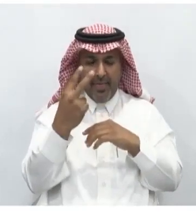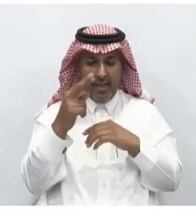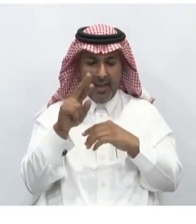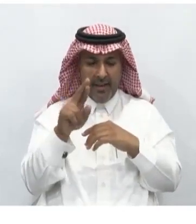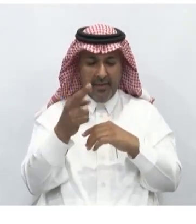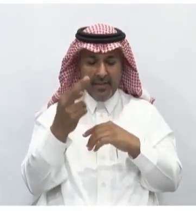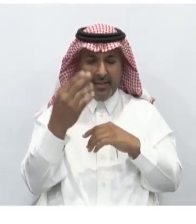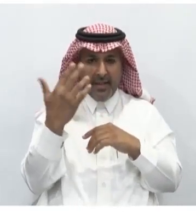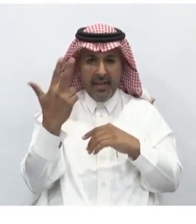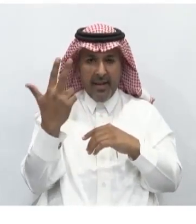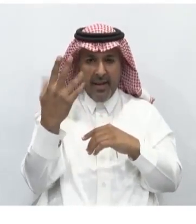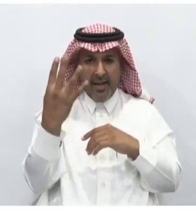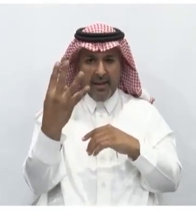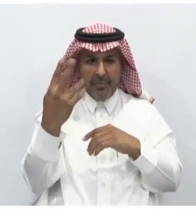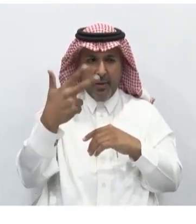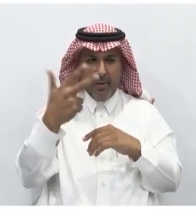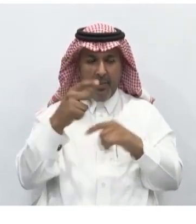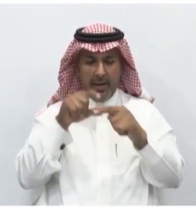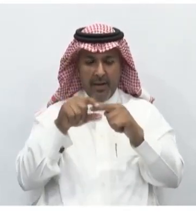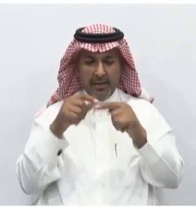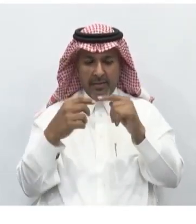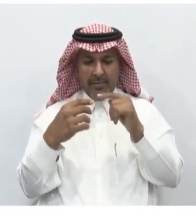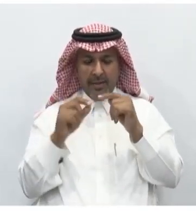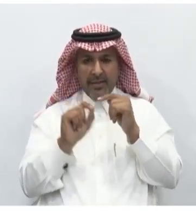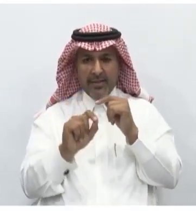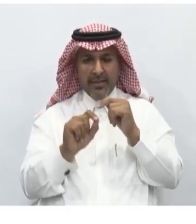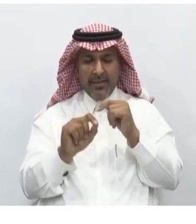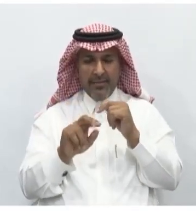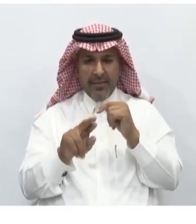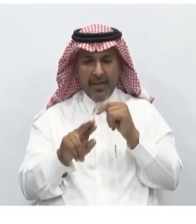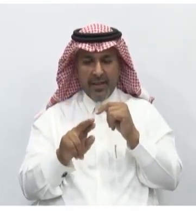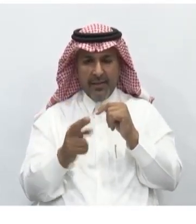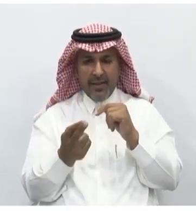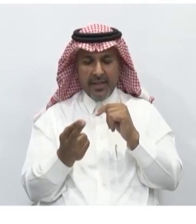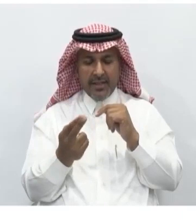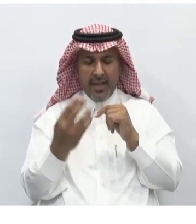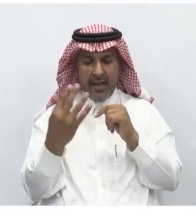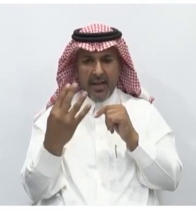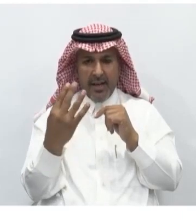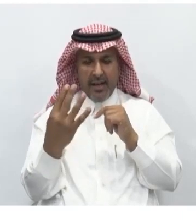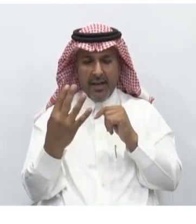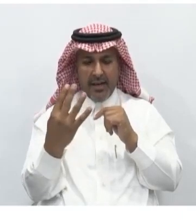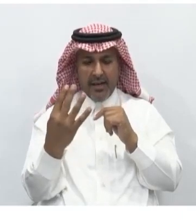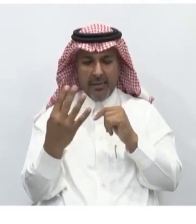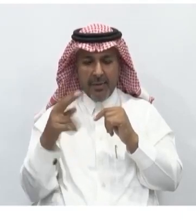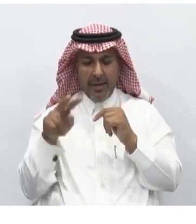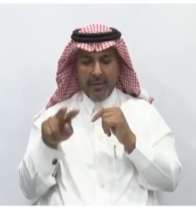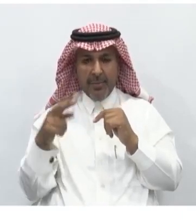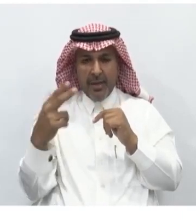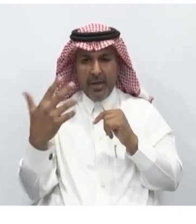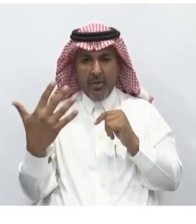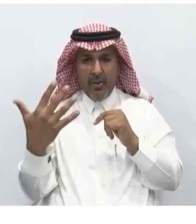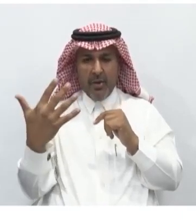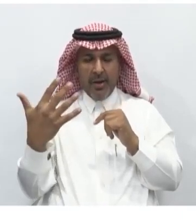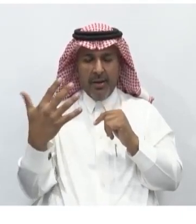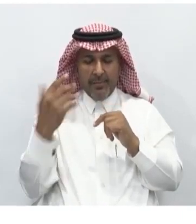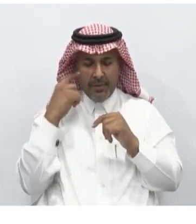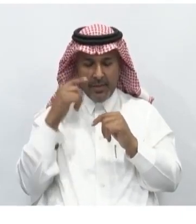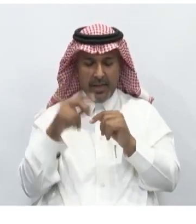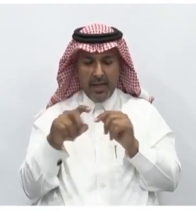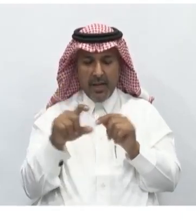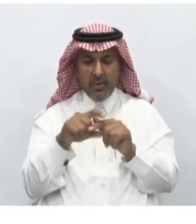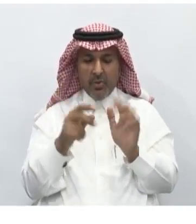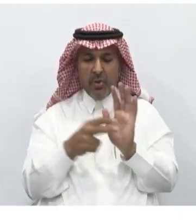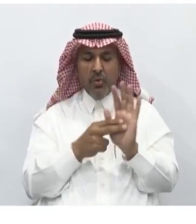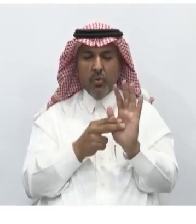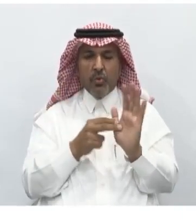كبريتات المغنيسيوم إذا. سأقول مولات الماء 2.84 مقسومًا على 0.405